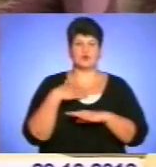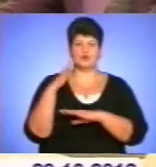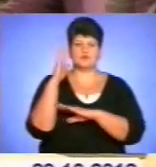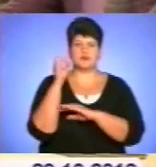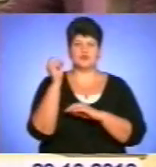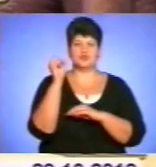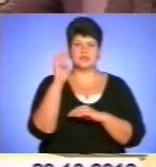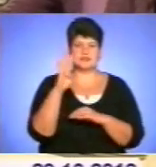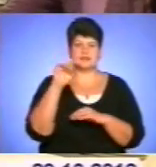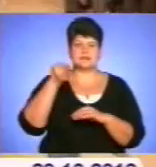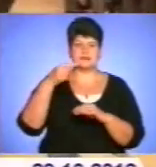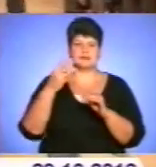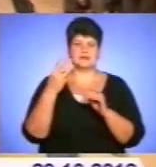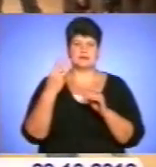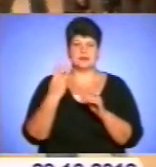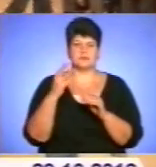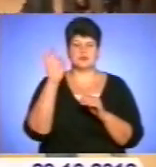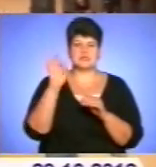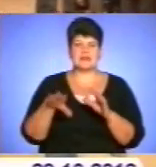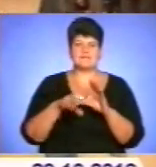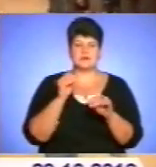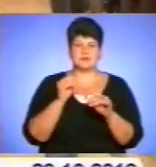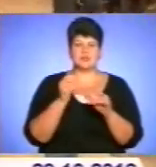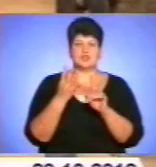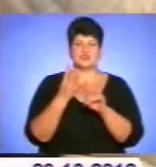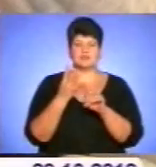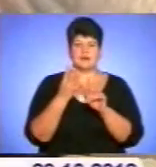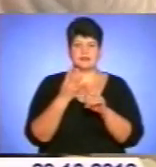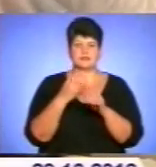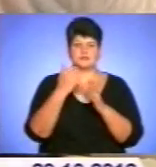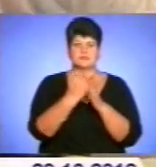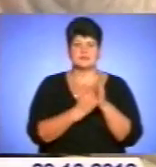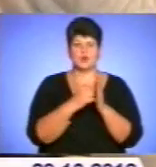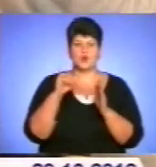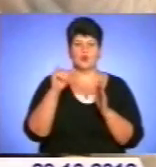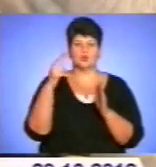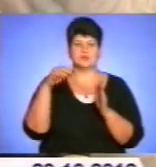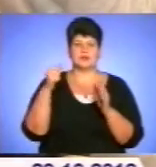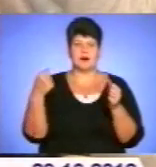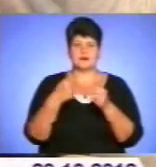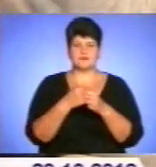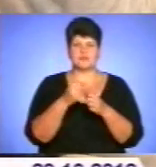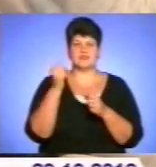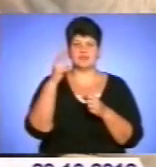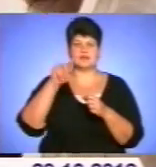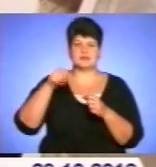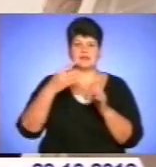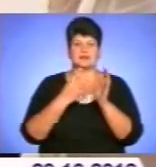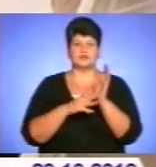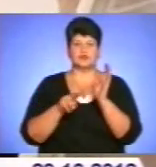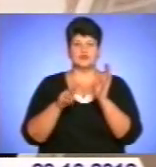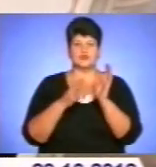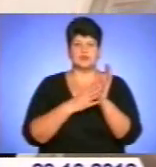,73% виборців. Четверте у списку політична партія «Удар» набрала 12,99